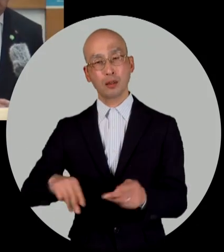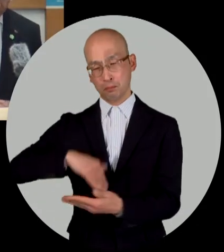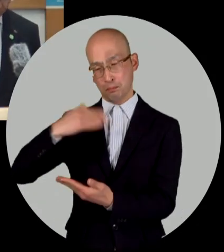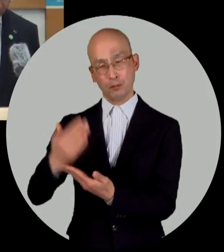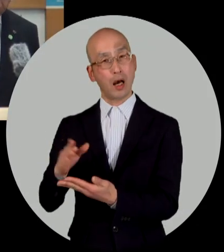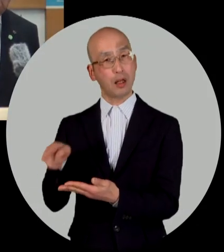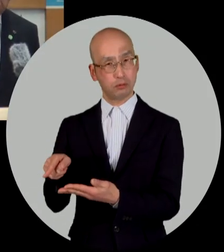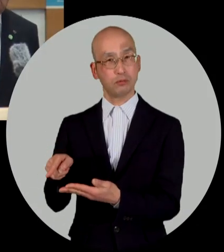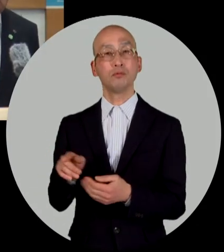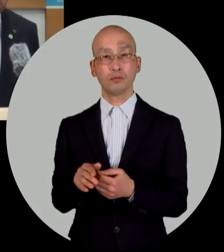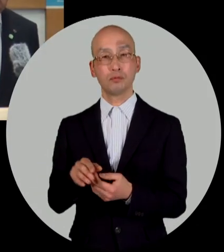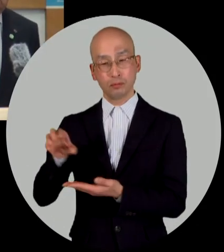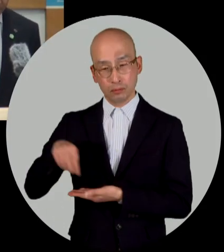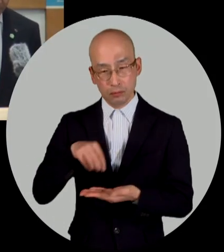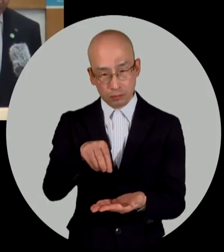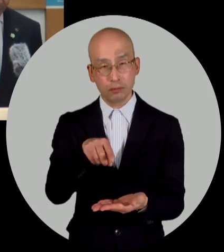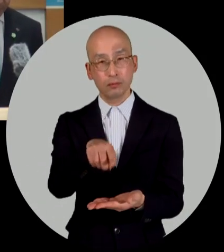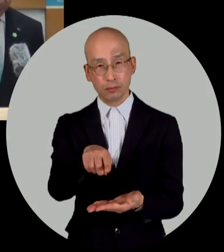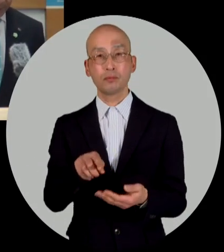ども、そうしたものについては